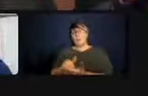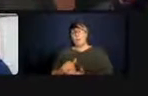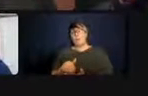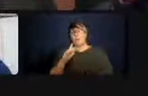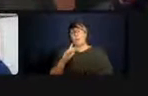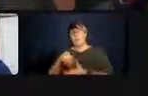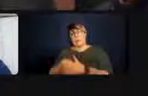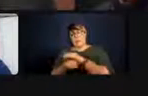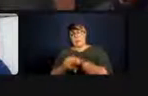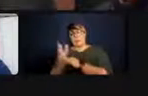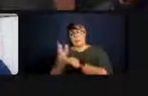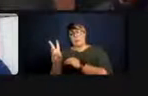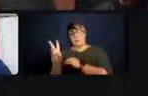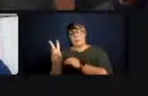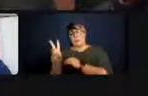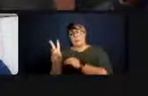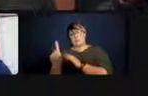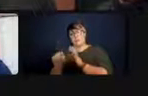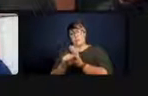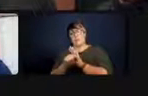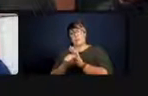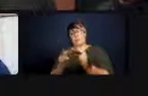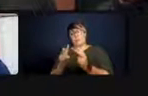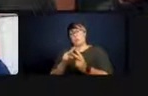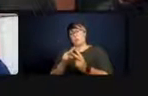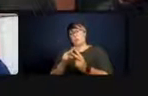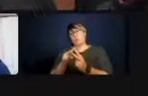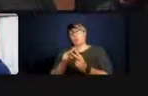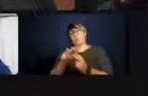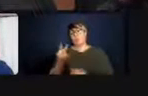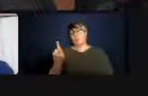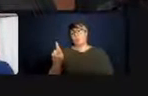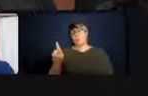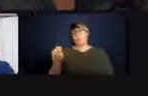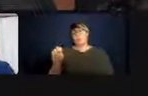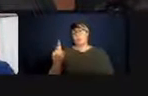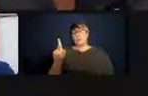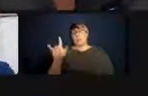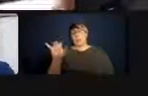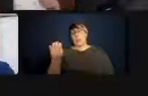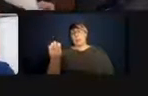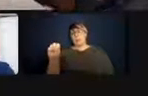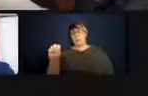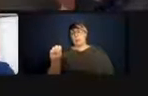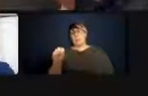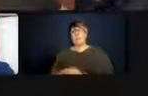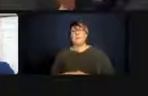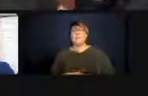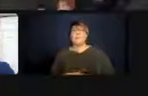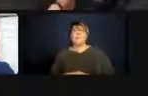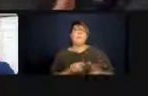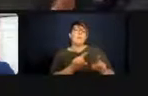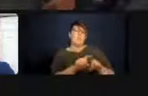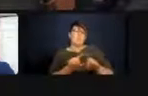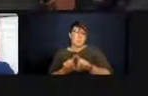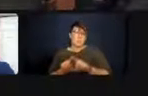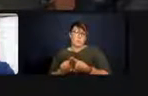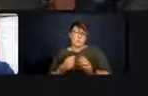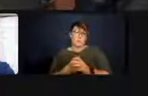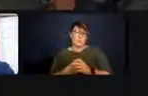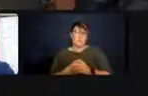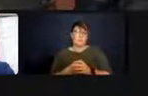وسنركز عليها طبعا في منطقة ويست لويس وأيضا إيكو تريد ميل